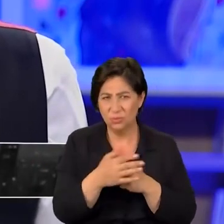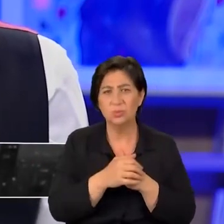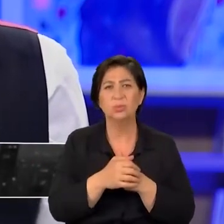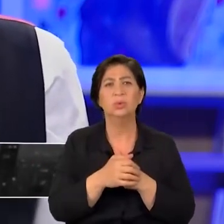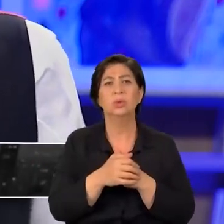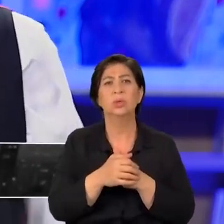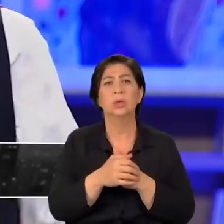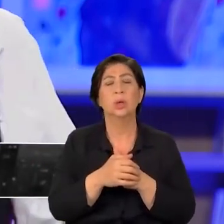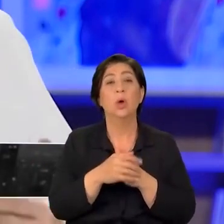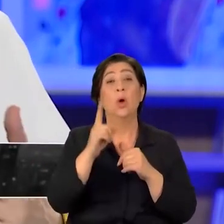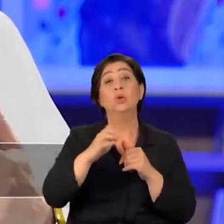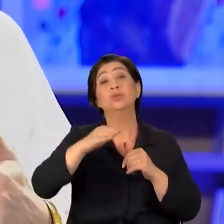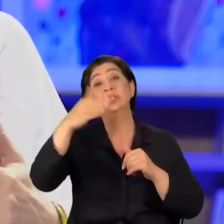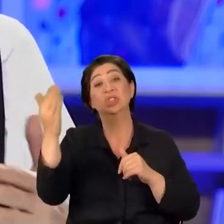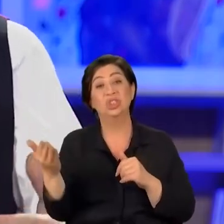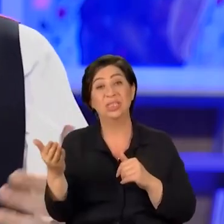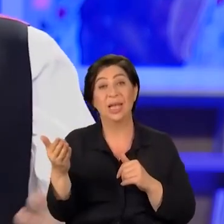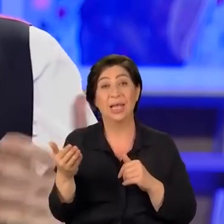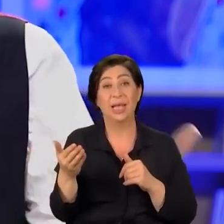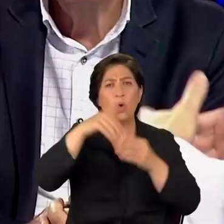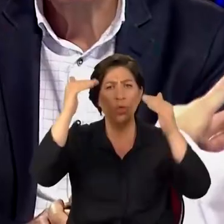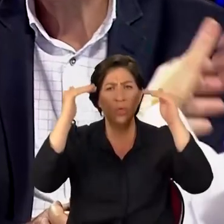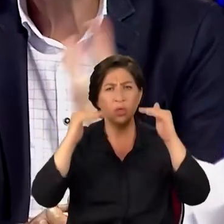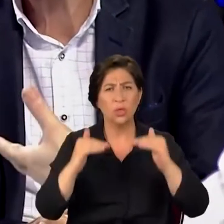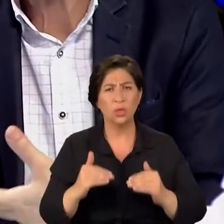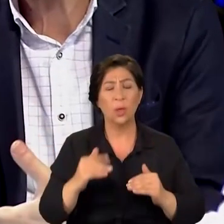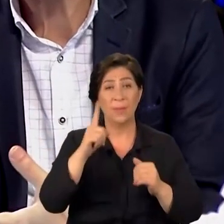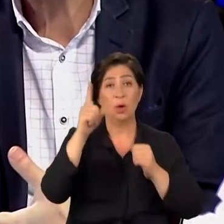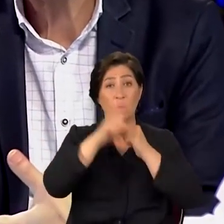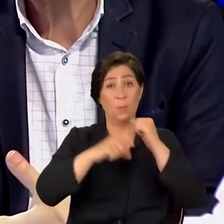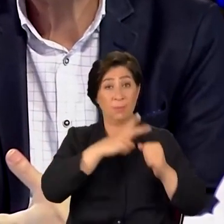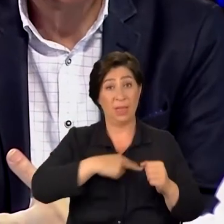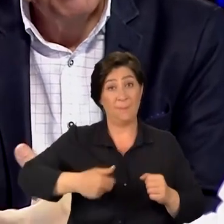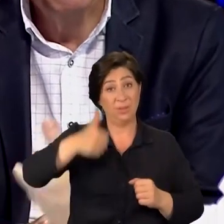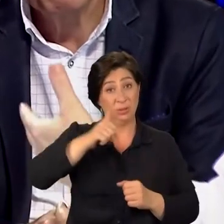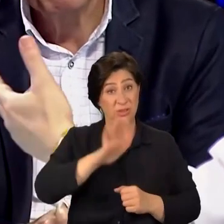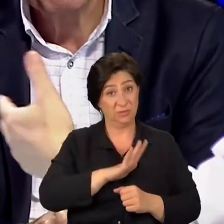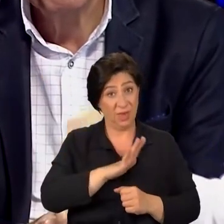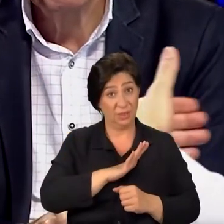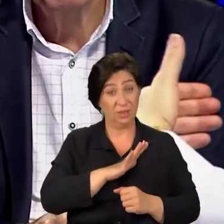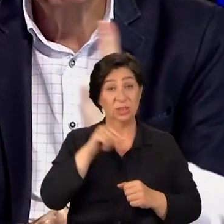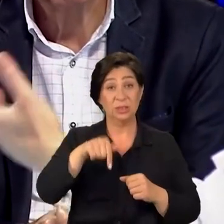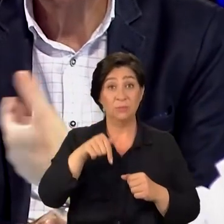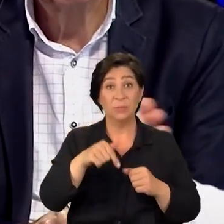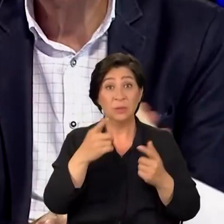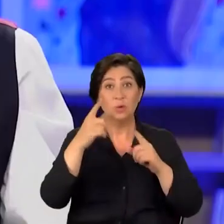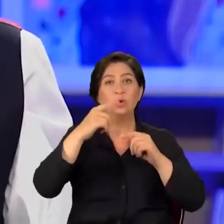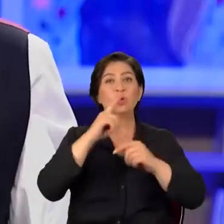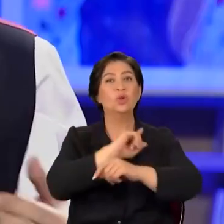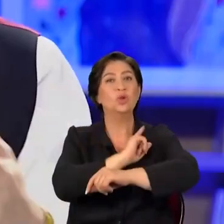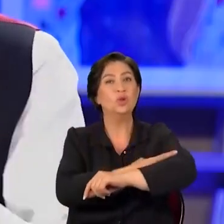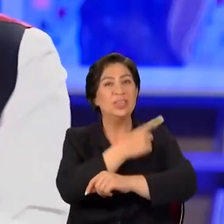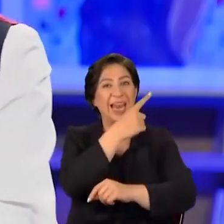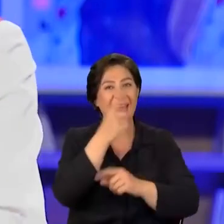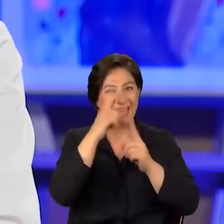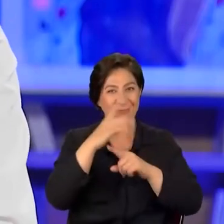parti meselesi. Ve onun dışında da bir komünist belediye başkanımız var. Şimdi tekrar gündemde Tunceli Dersim